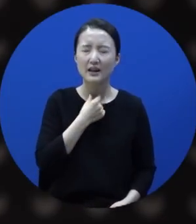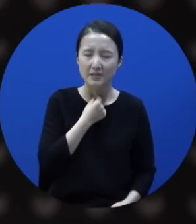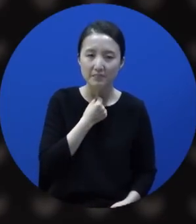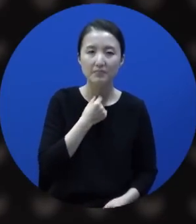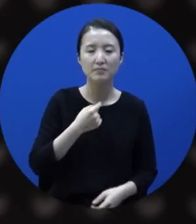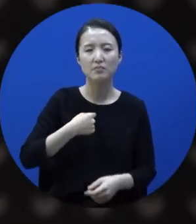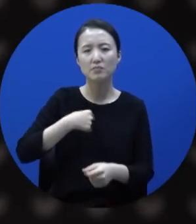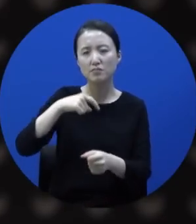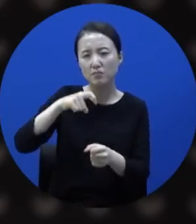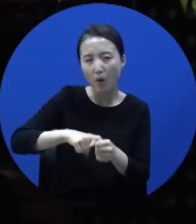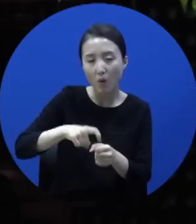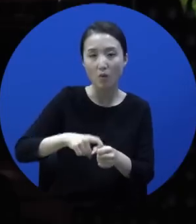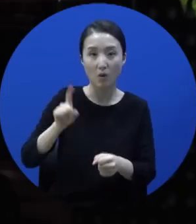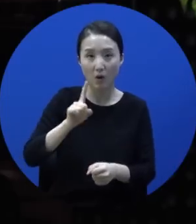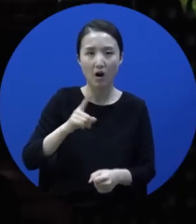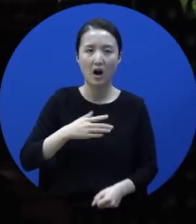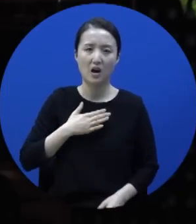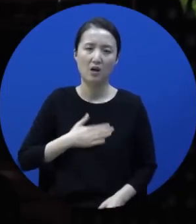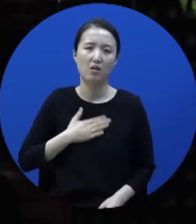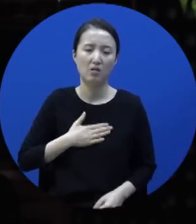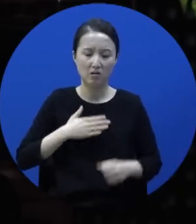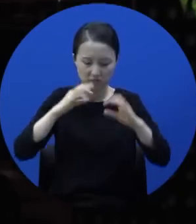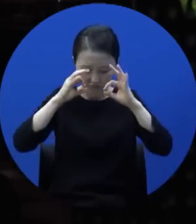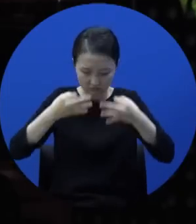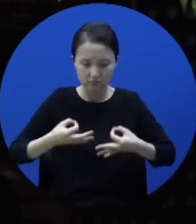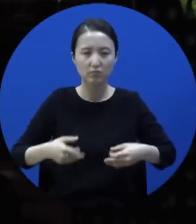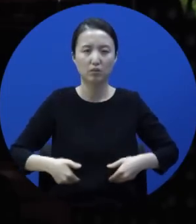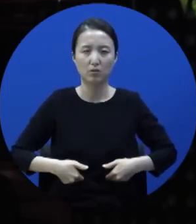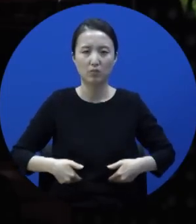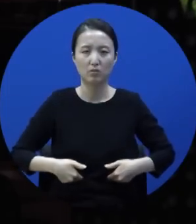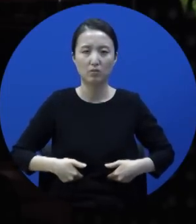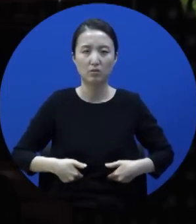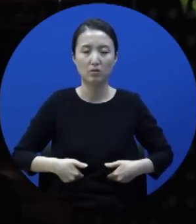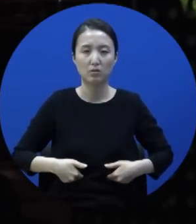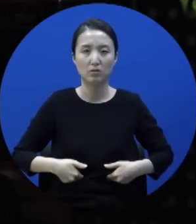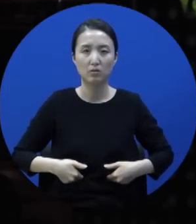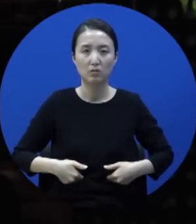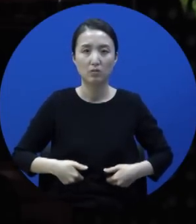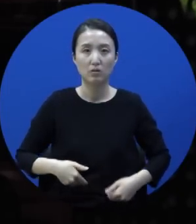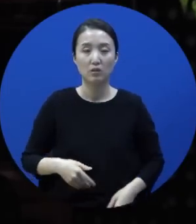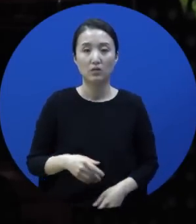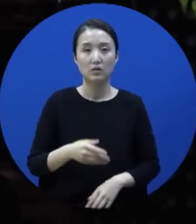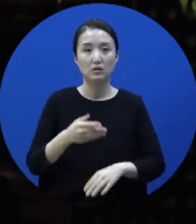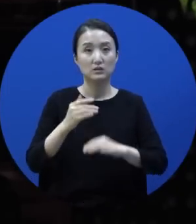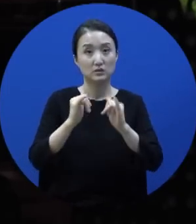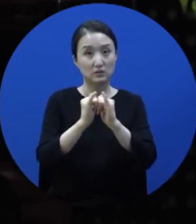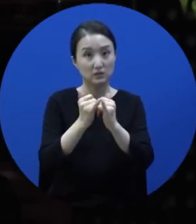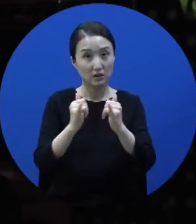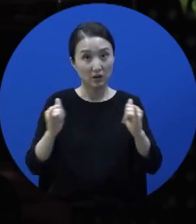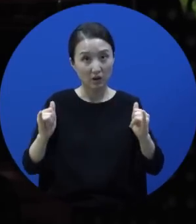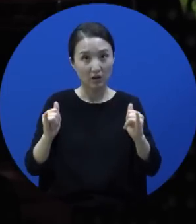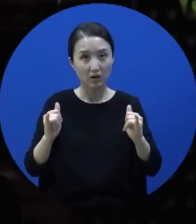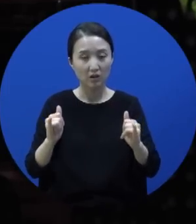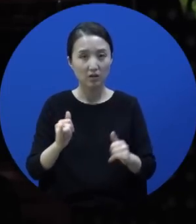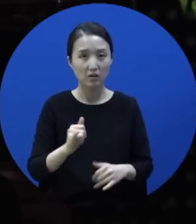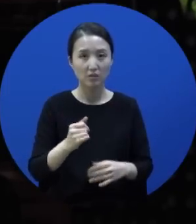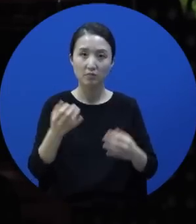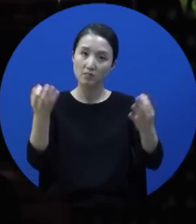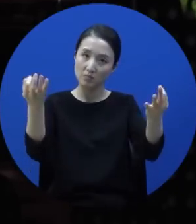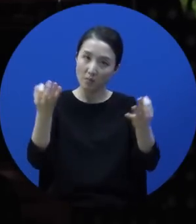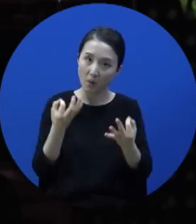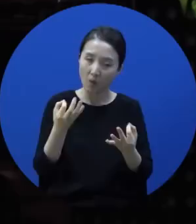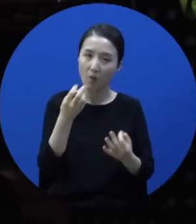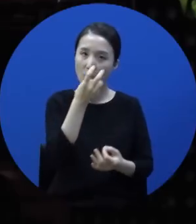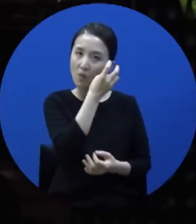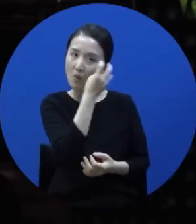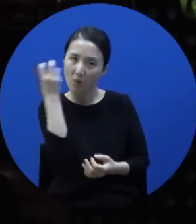돼요. 사람들이 되게 똑똑해 보이지만 우리가 이야기를 해주지 않으면 어떤 목표를 가지고 있는 사람인지 알 수가